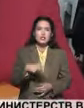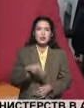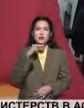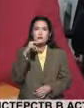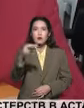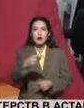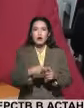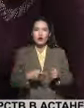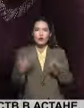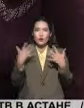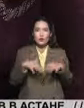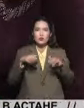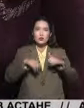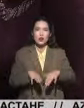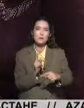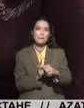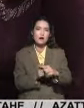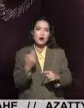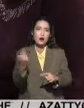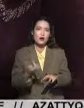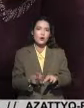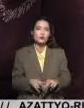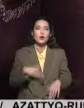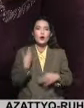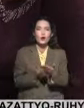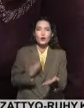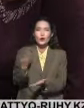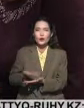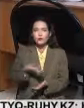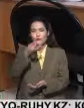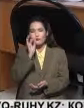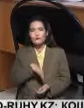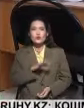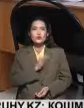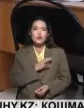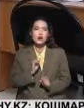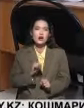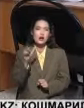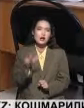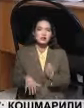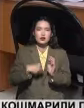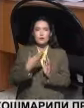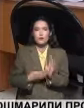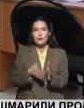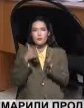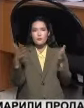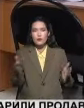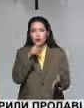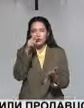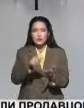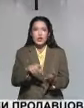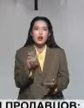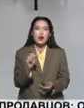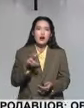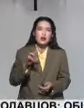обращений, и половина из них уже решена положительно. Кроме того, консультации оказывают опытные юристы и адвокаты. Большинство вопросов, которые к ним поступают,